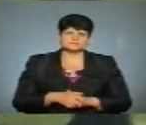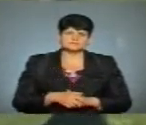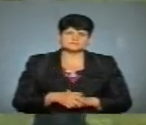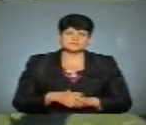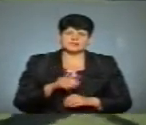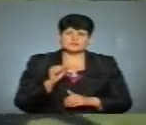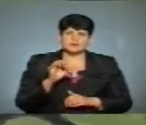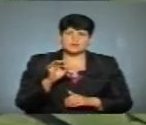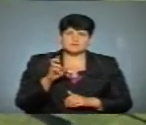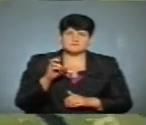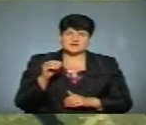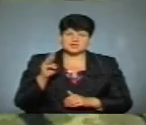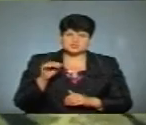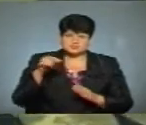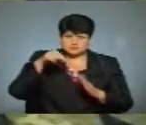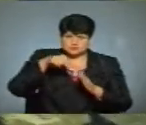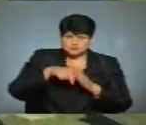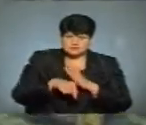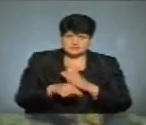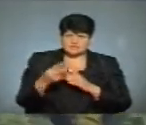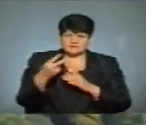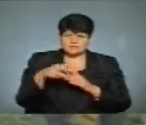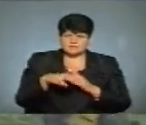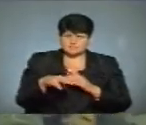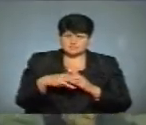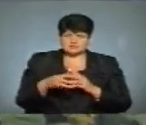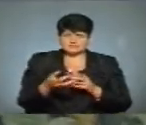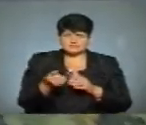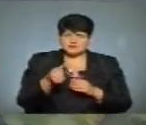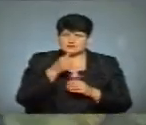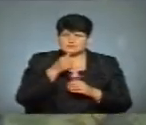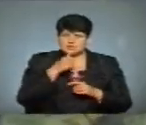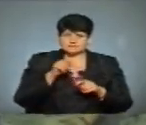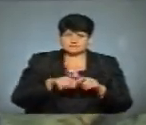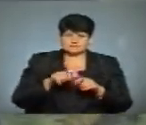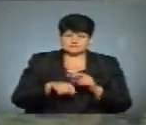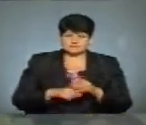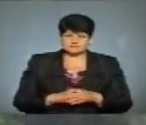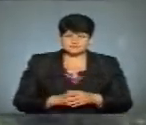Андрій Об'єщик спускається на двометрову глибину, аби відібрати проби для дослідження.